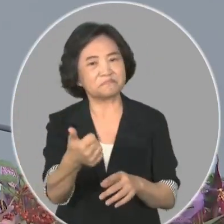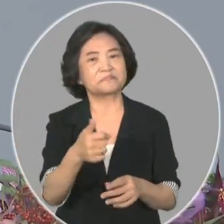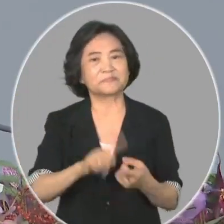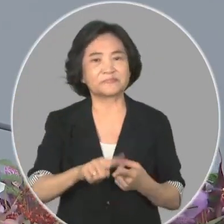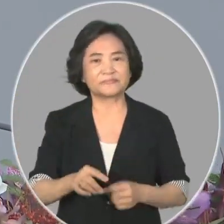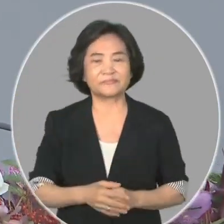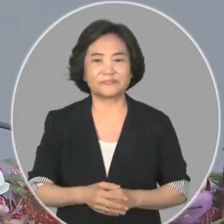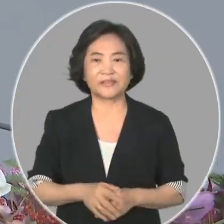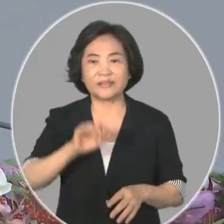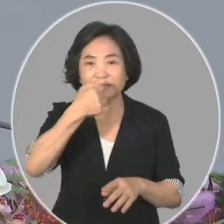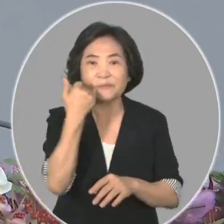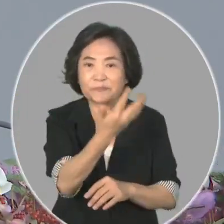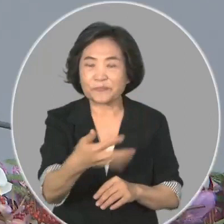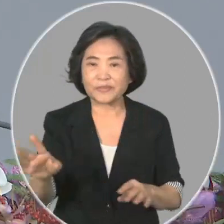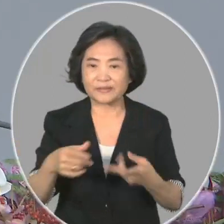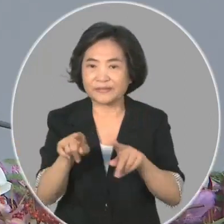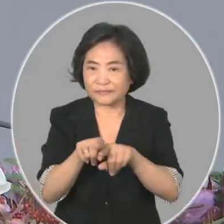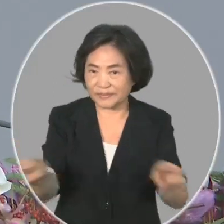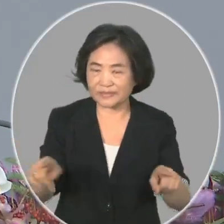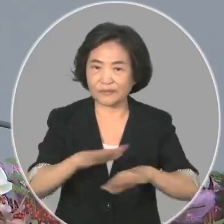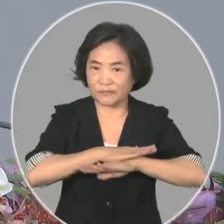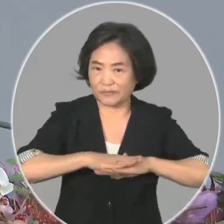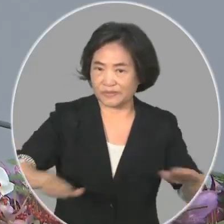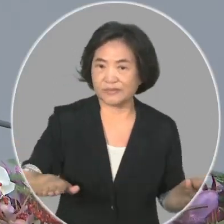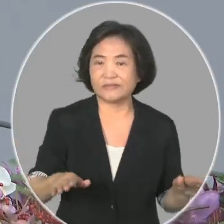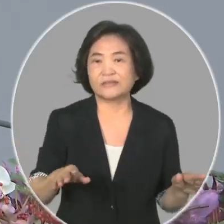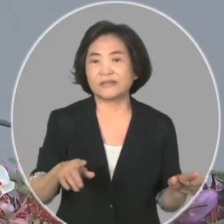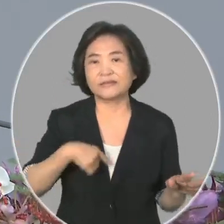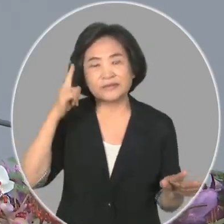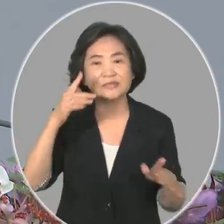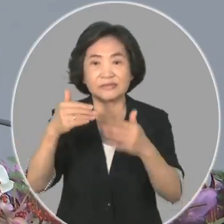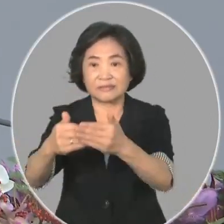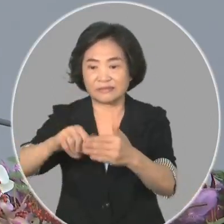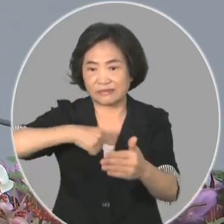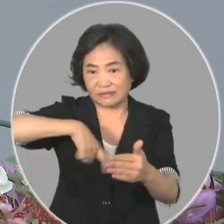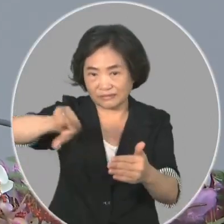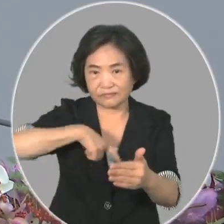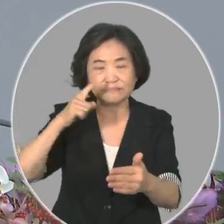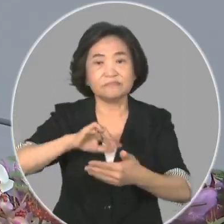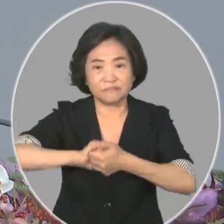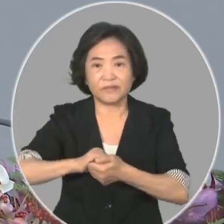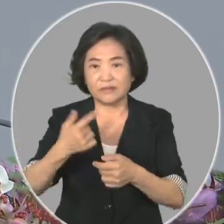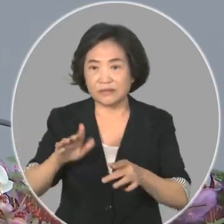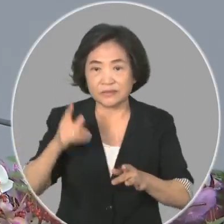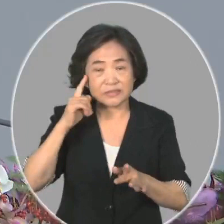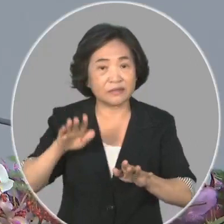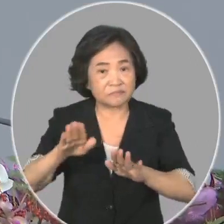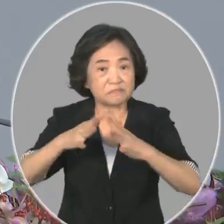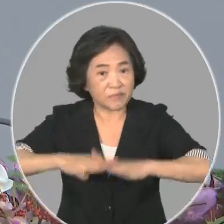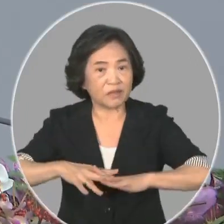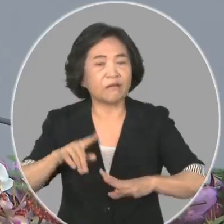台海的和平稳定是两岸关系发展的基础。遗憾的